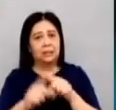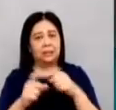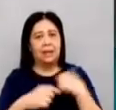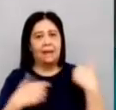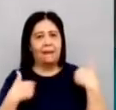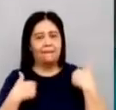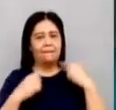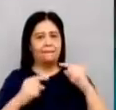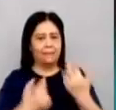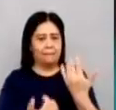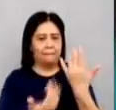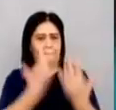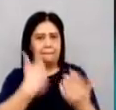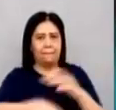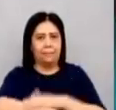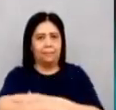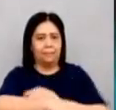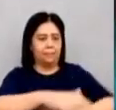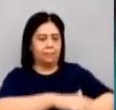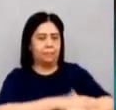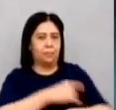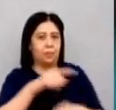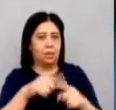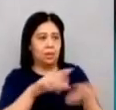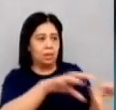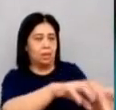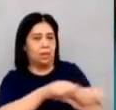braso. Hihilahin ko yun dapat yung dalawang bata.